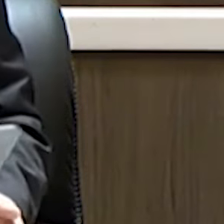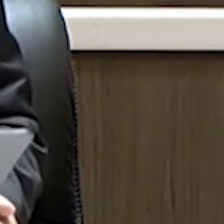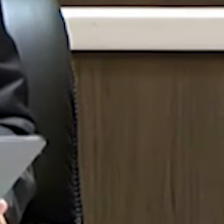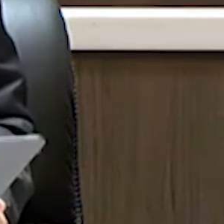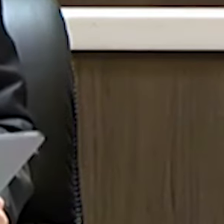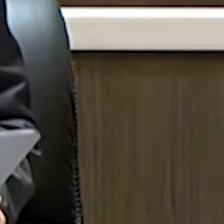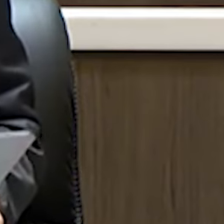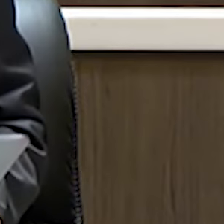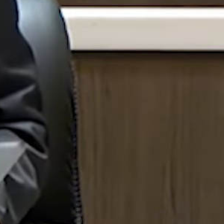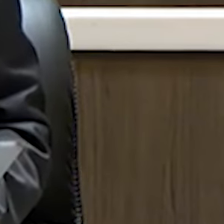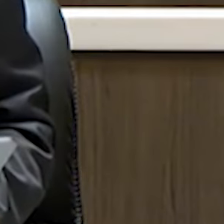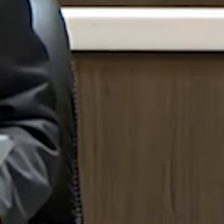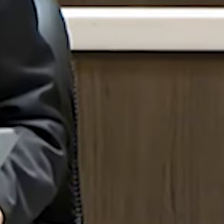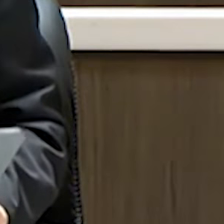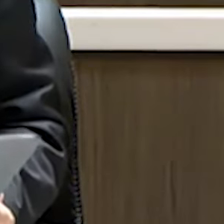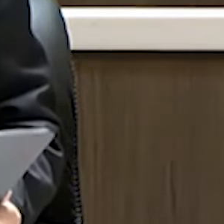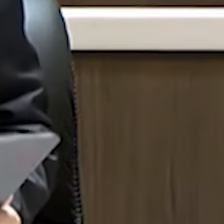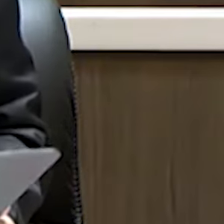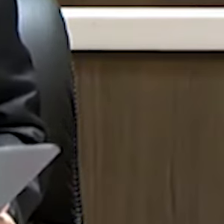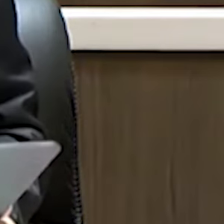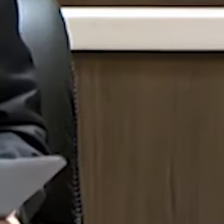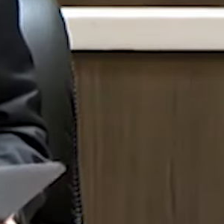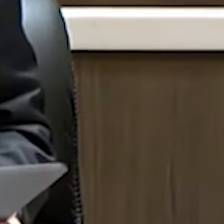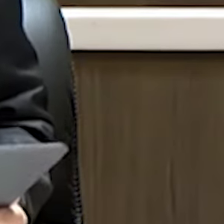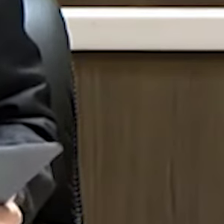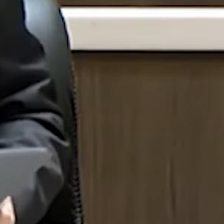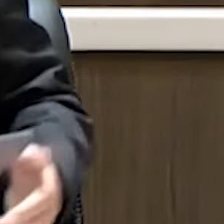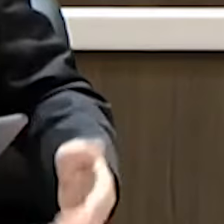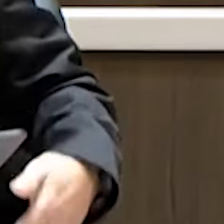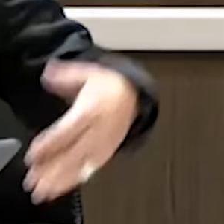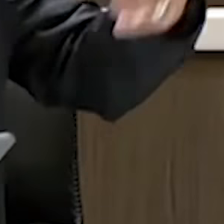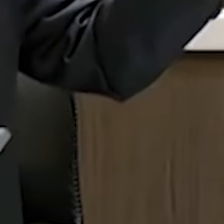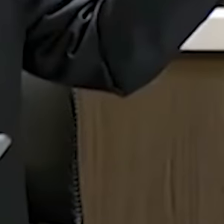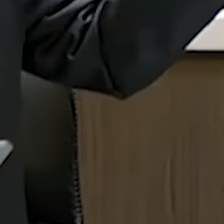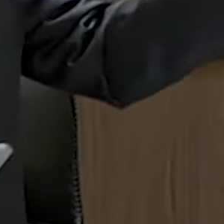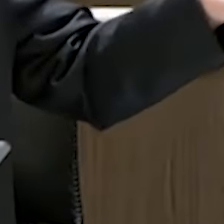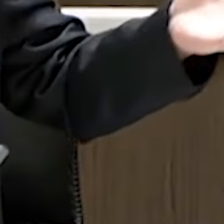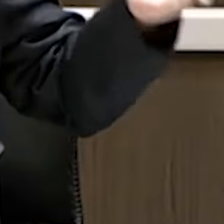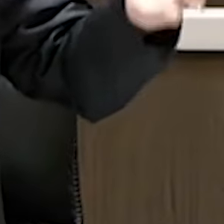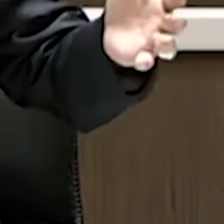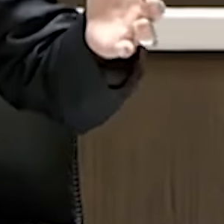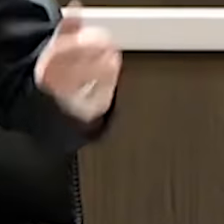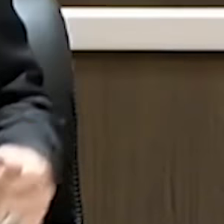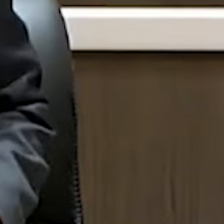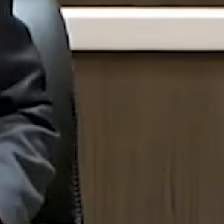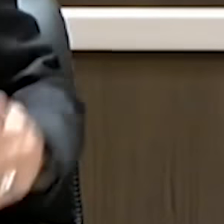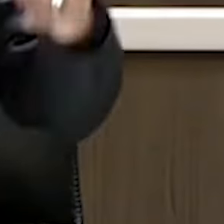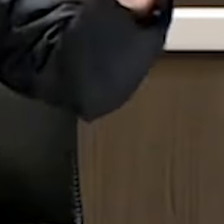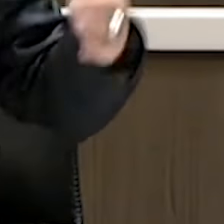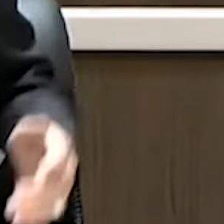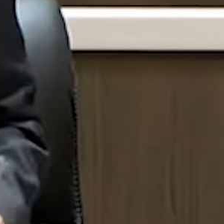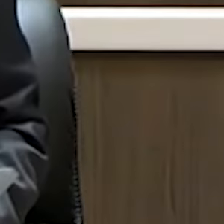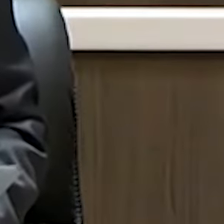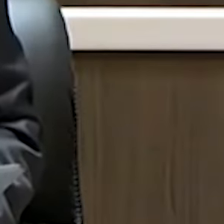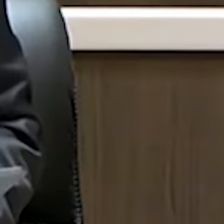จัดให้มีการเลือกตั้งผู้ว่าราชการจังหวัดที่มีความพร้อมเช่นจังหวัดจัดการตัวเองอย่างจังหวัดเชียงใหม่อุดรหรือพื้นที่